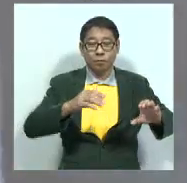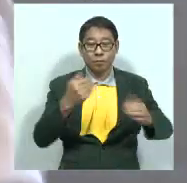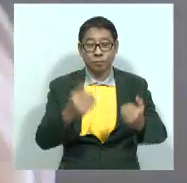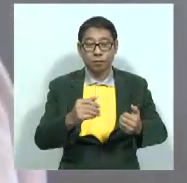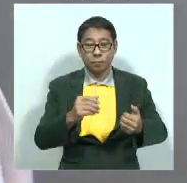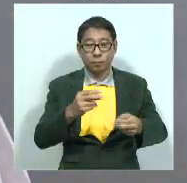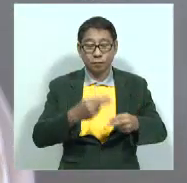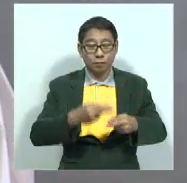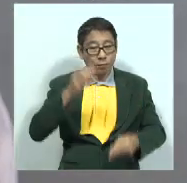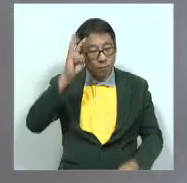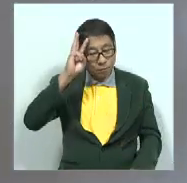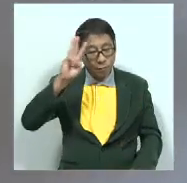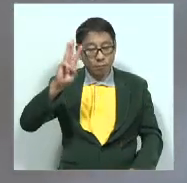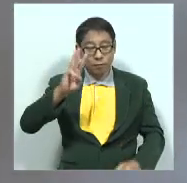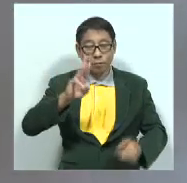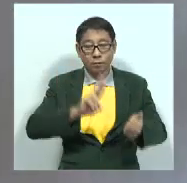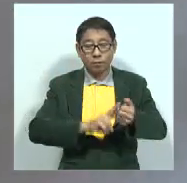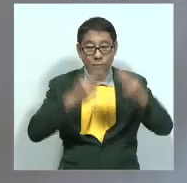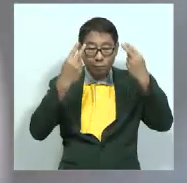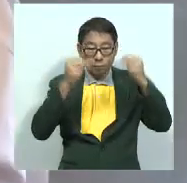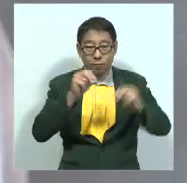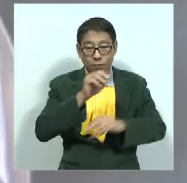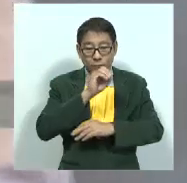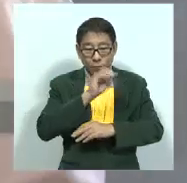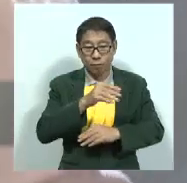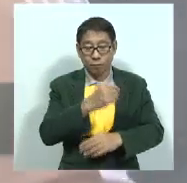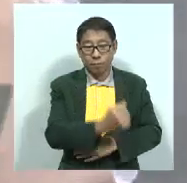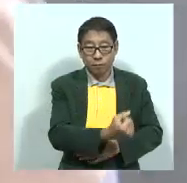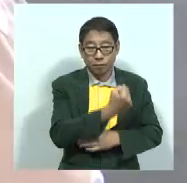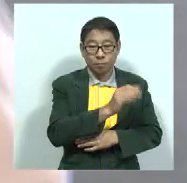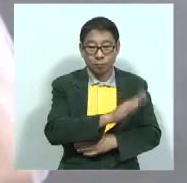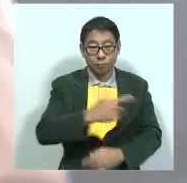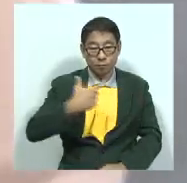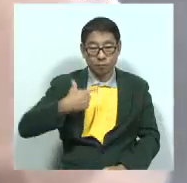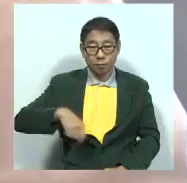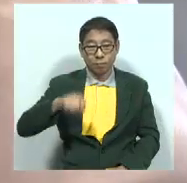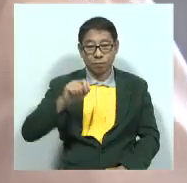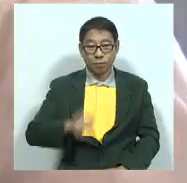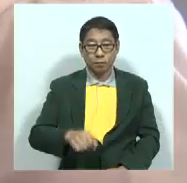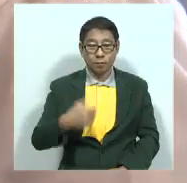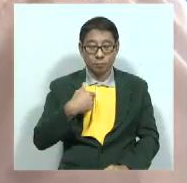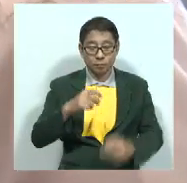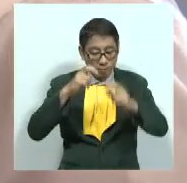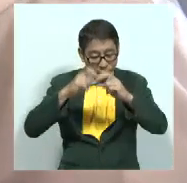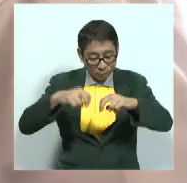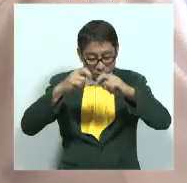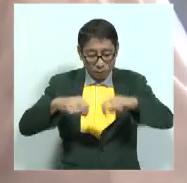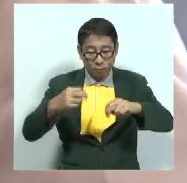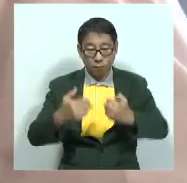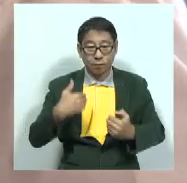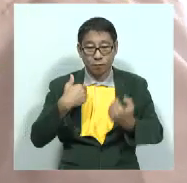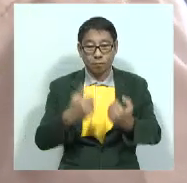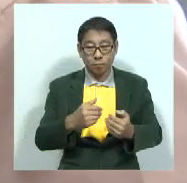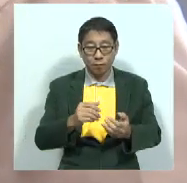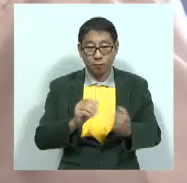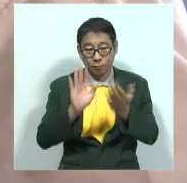โดยนายวิษณุเครืองามรองนายกรัฐมนตรีมองว่าเป็นอำนาจของศาลรัฐธรรมนูญจะวินิจฉัยโดยไม่สาม